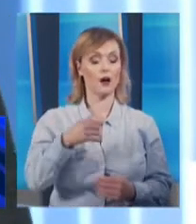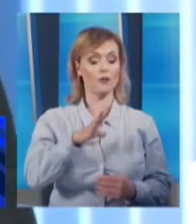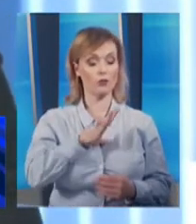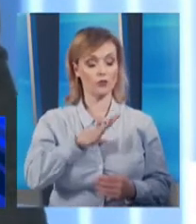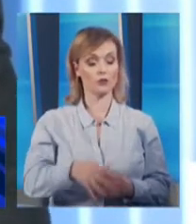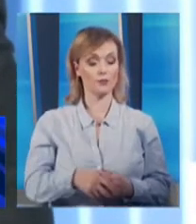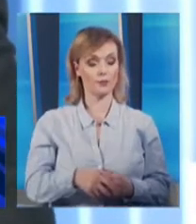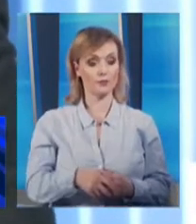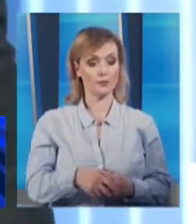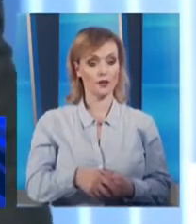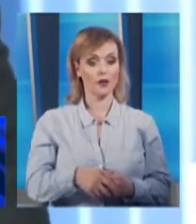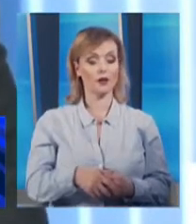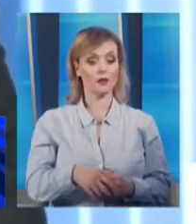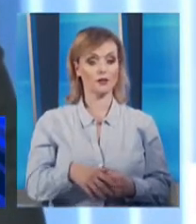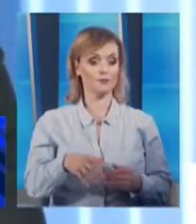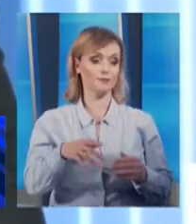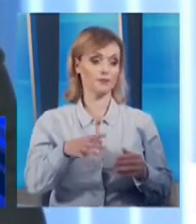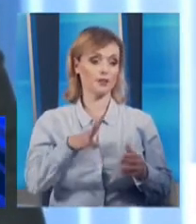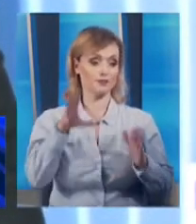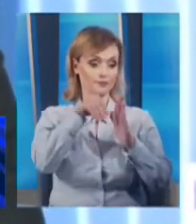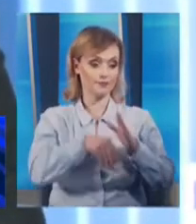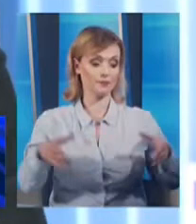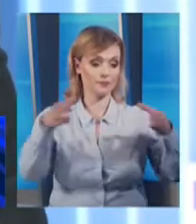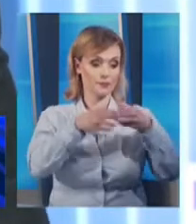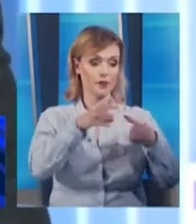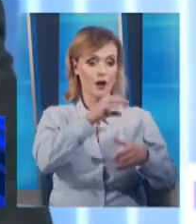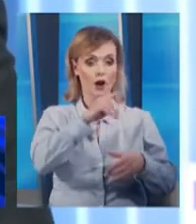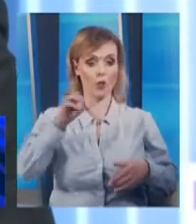noștri din PAS. Iată de ce eu voi încuraja toți